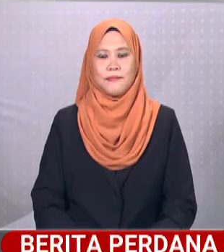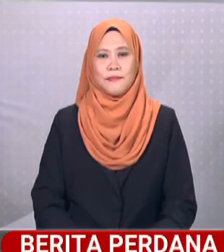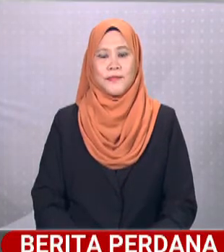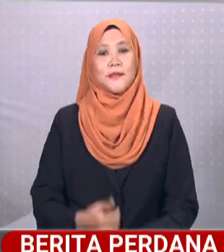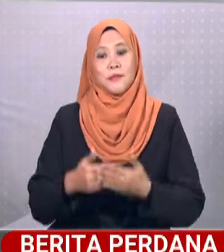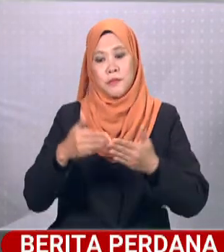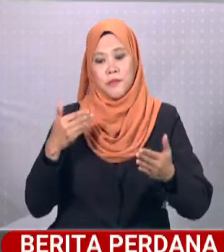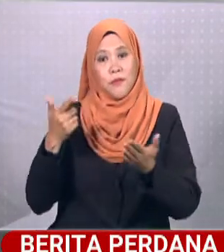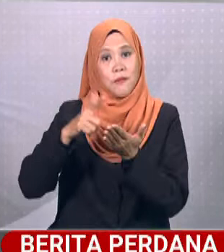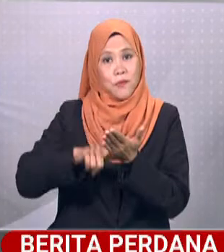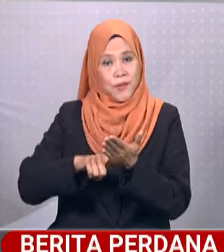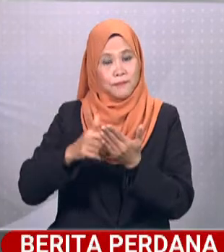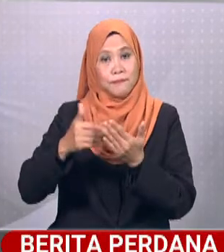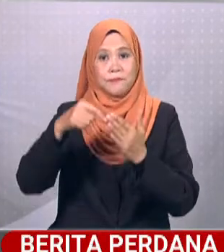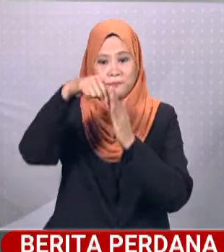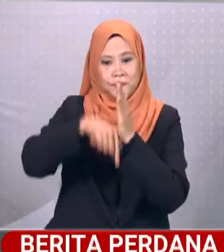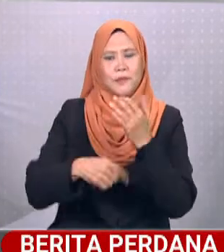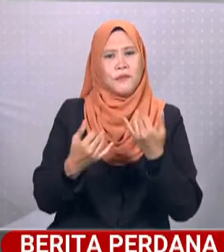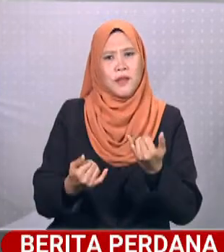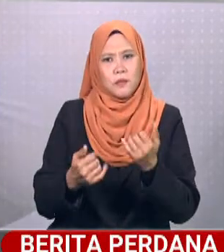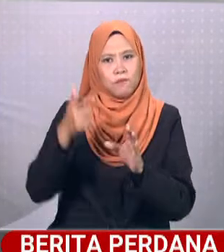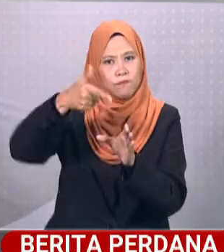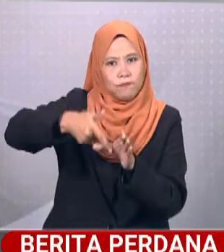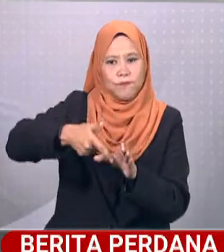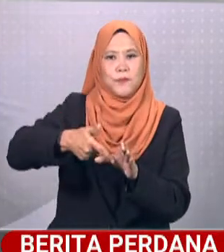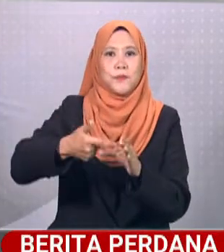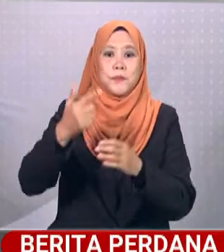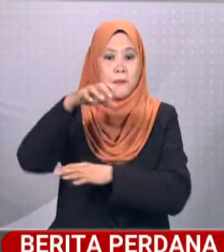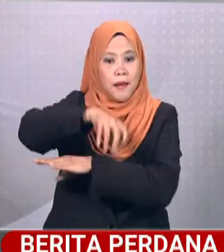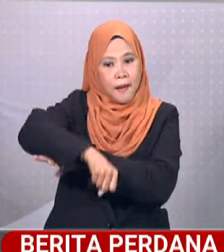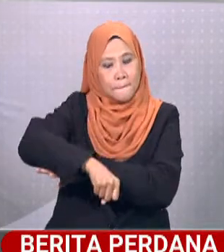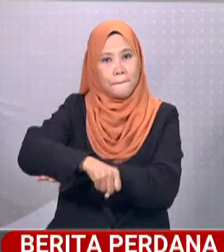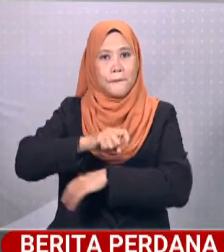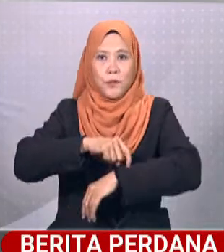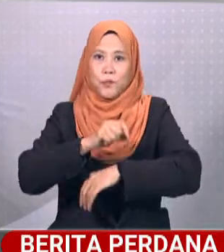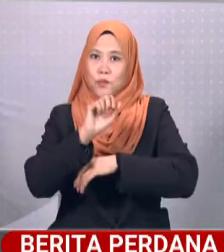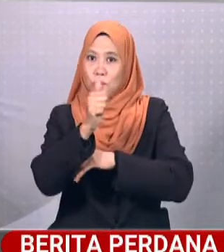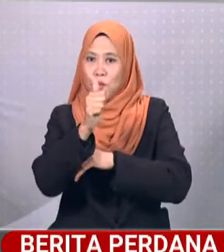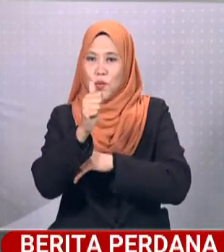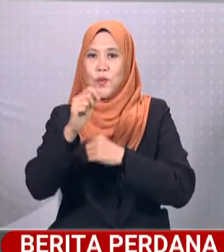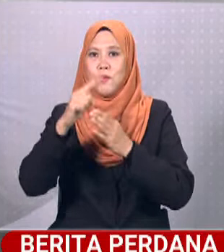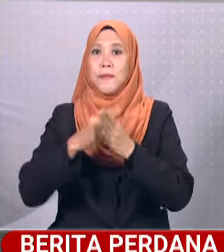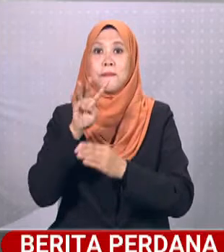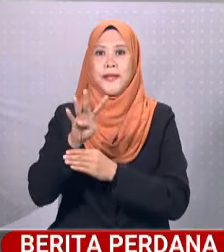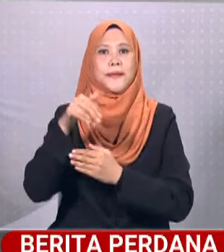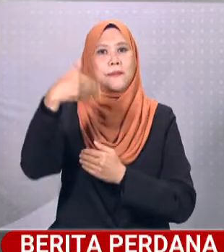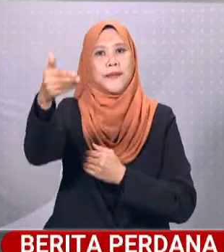Baik, sebelum ke laporan seterusnya, kita ikuti harga bahan bakar mingguan bermula tengah malam nanti hingga 10 April depan. Kita saksikan.